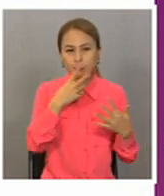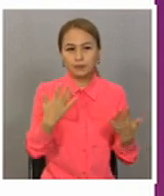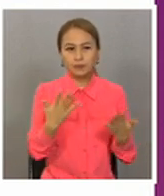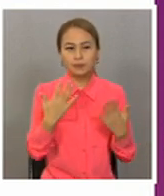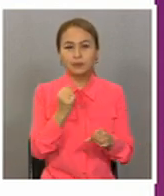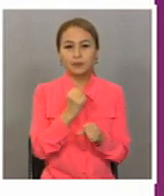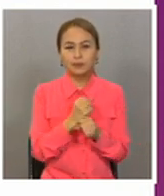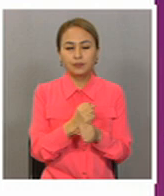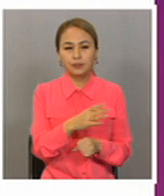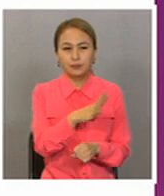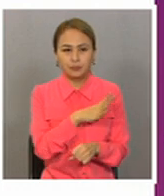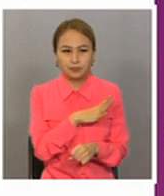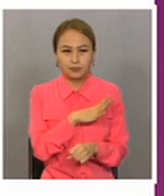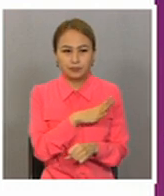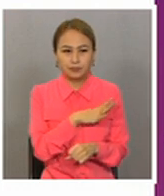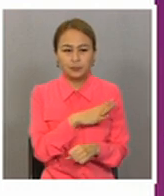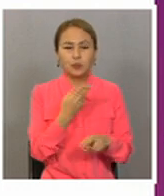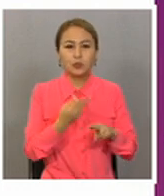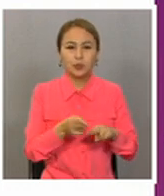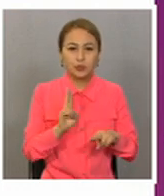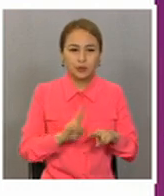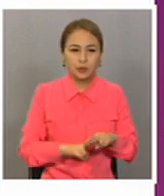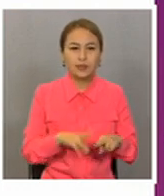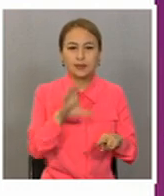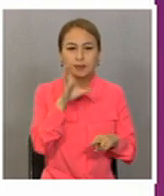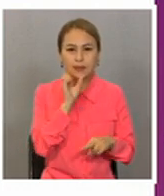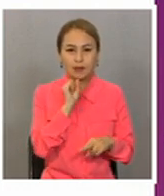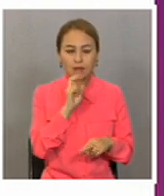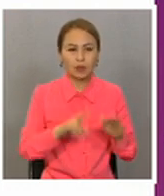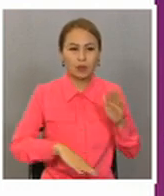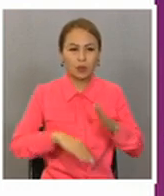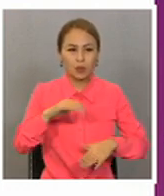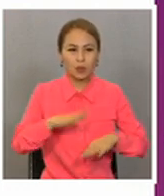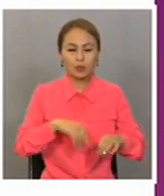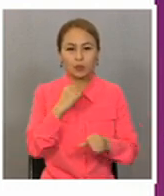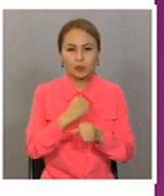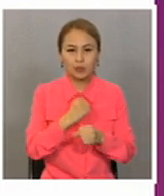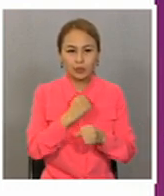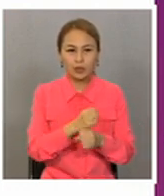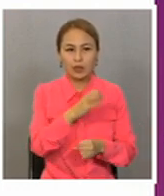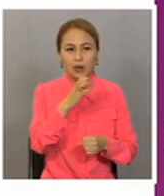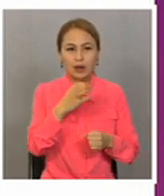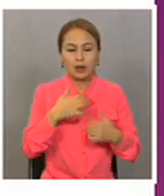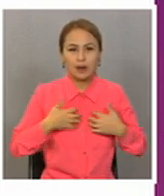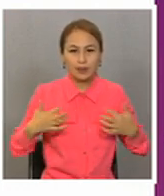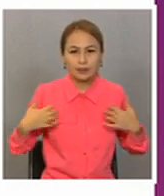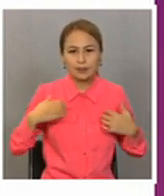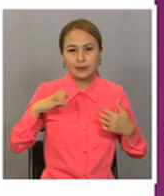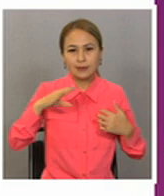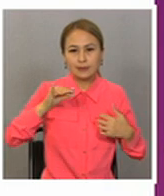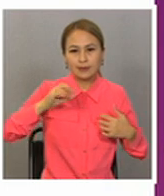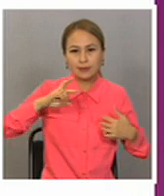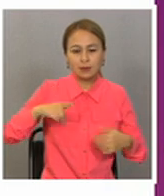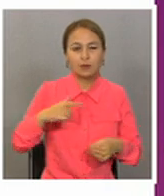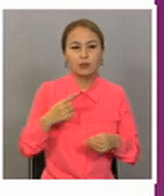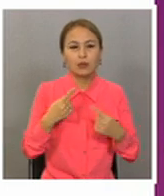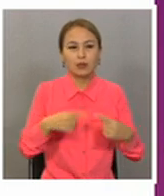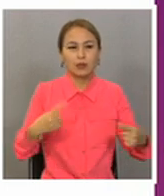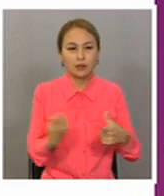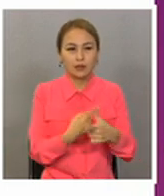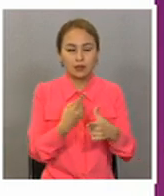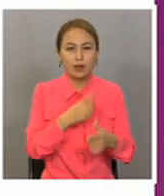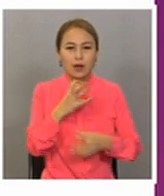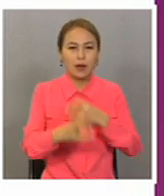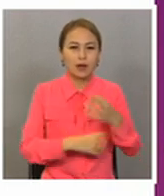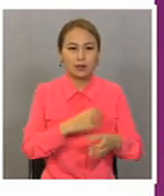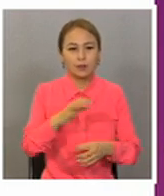жасады. Сондықтан сақтардың қолөнері аң стиліндегі өнер деген атпен әлем